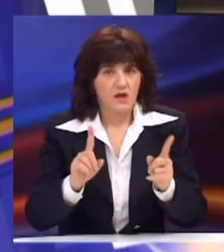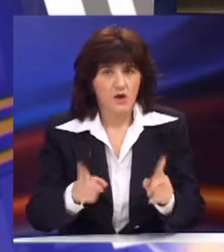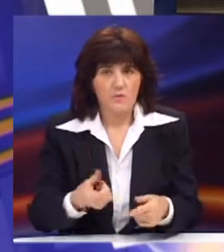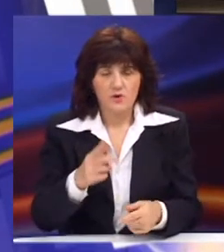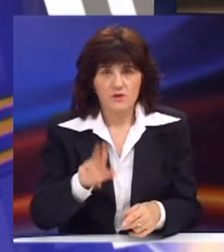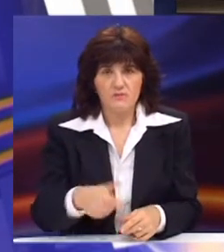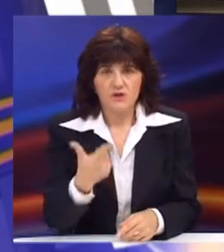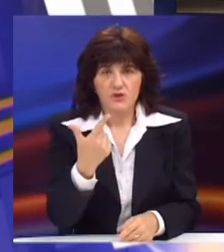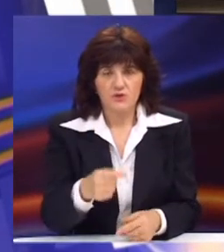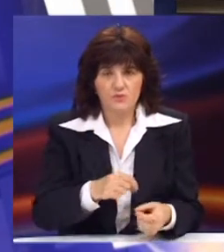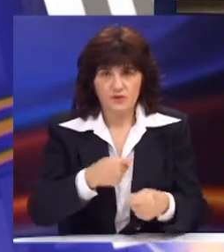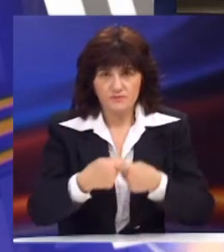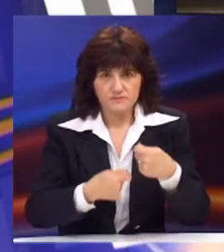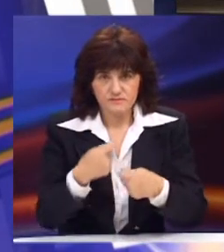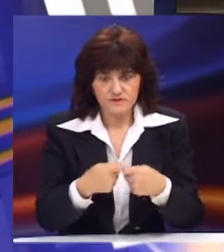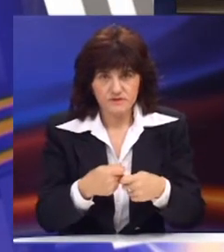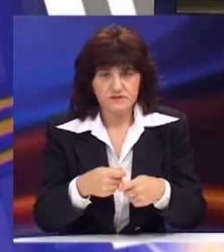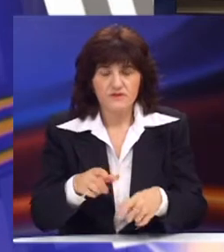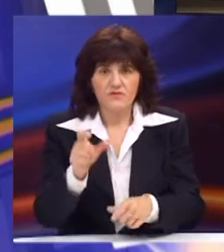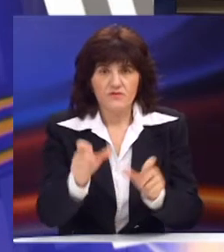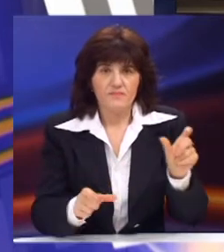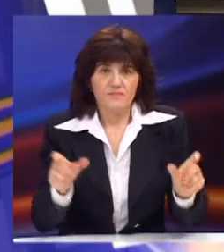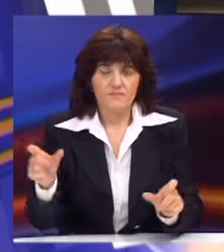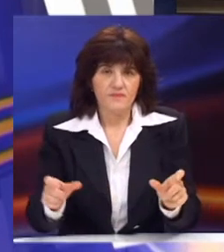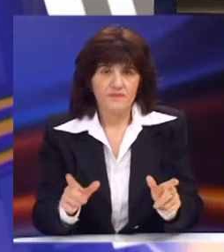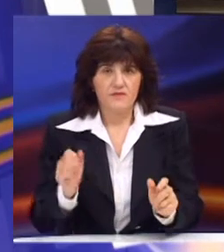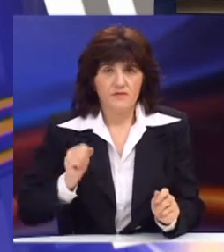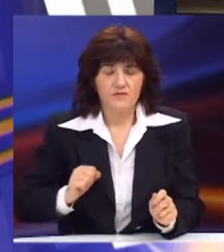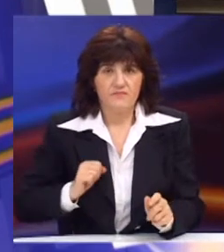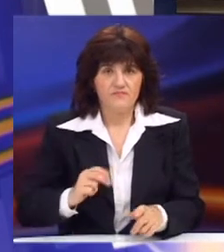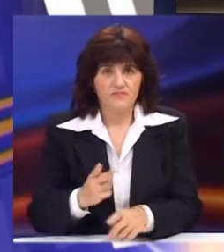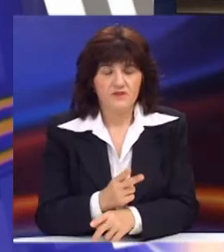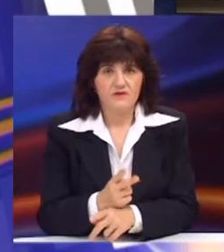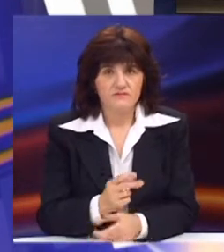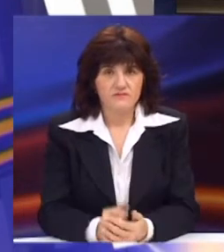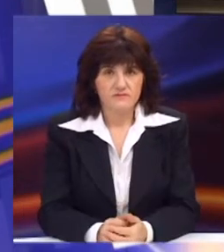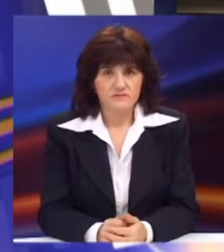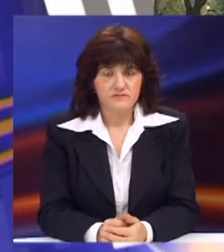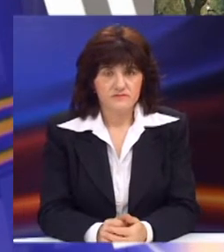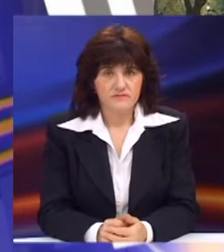će morati da vode dvostruku dokumentaciju, a pacijenti da se naoružaju strpljenjem.